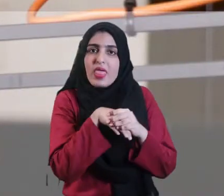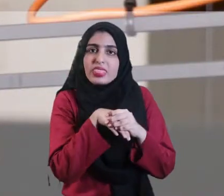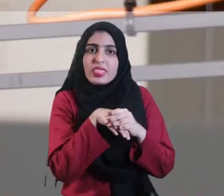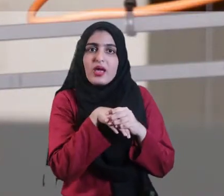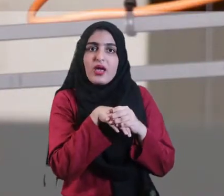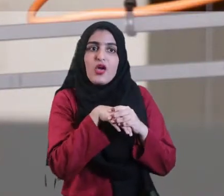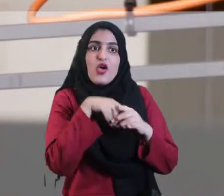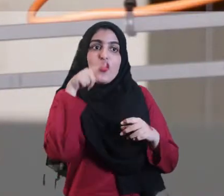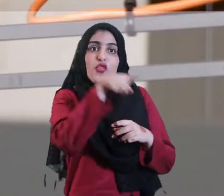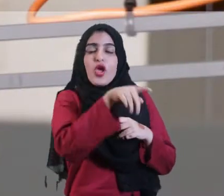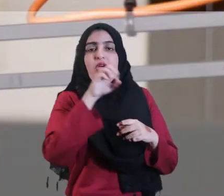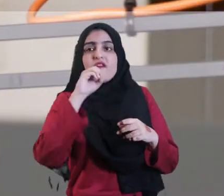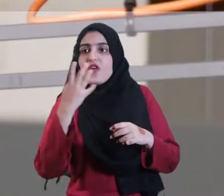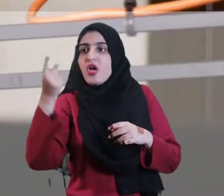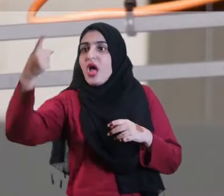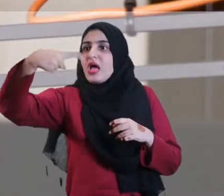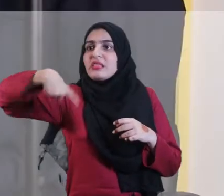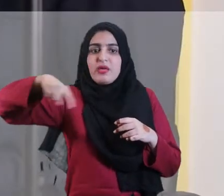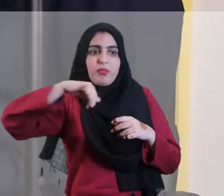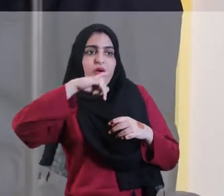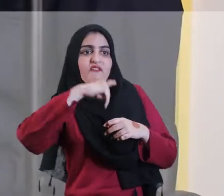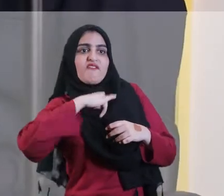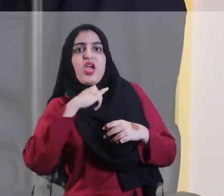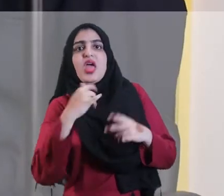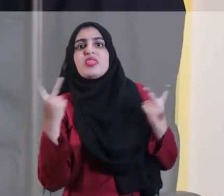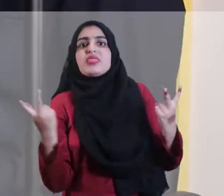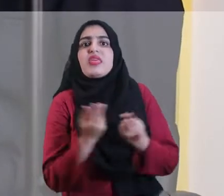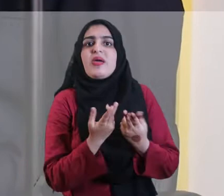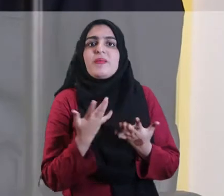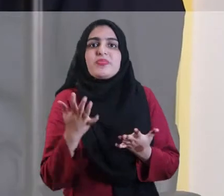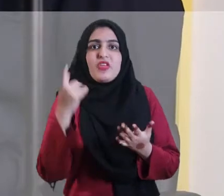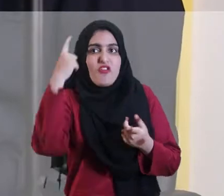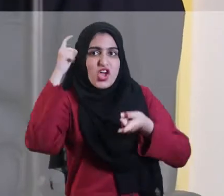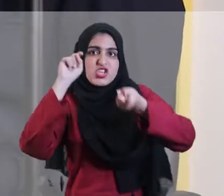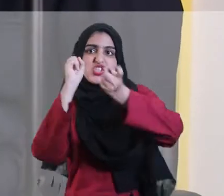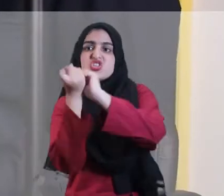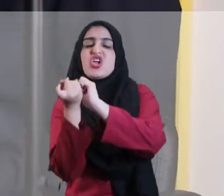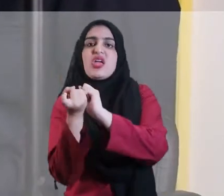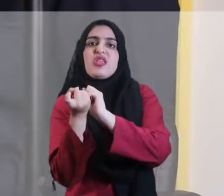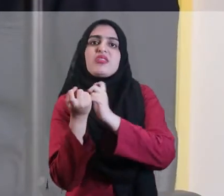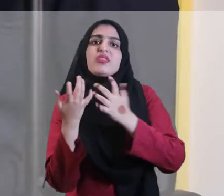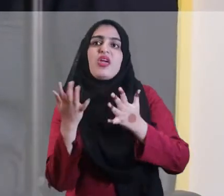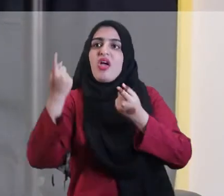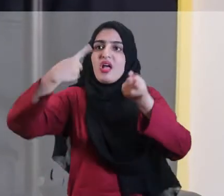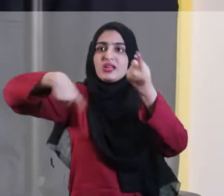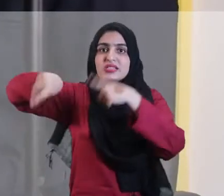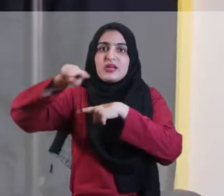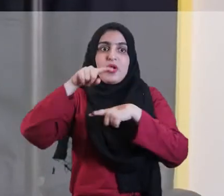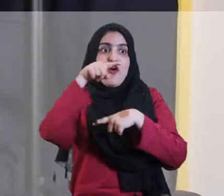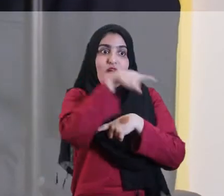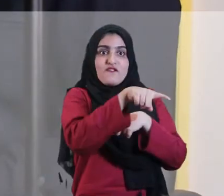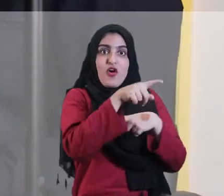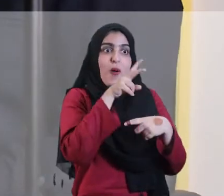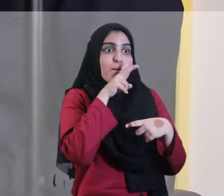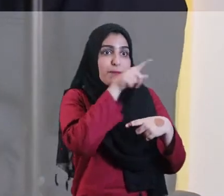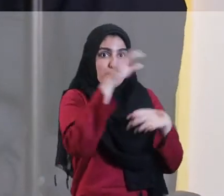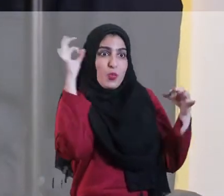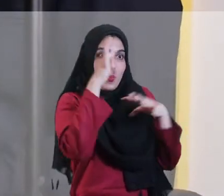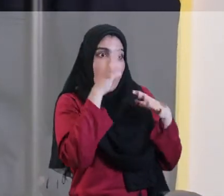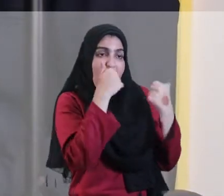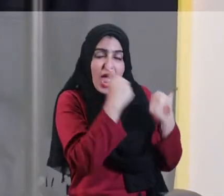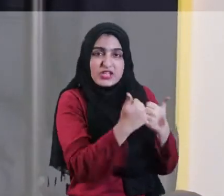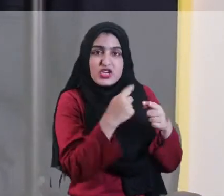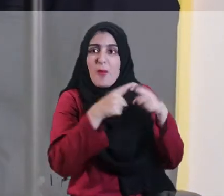यह ब्रेकिंग अलॉय कौन तुम वह जो हमारे जहन के है वह आप तोड़ रही थी सारे वह अंजाम होना मुश्किल है